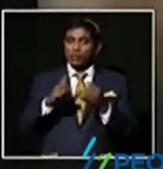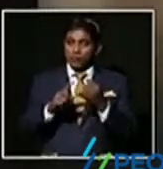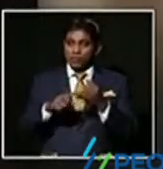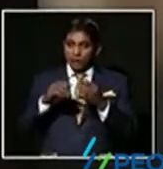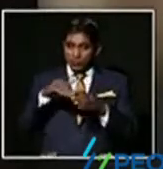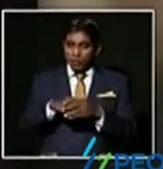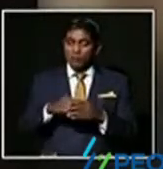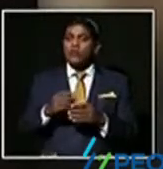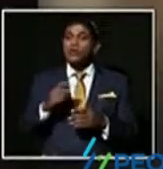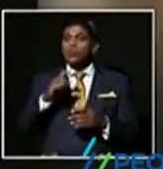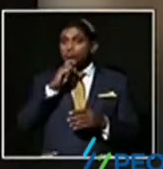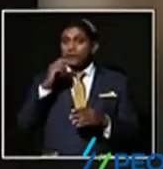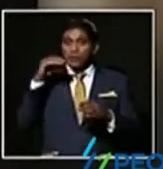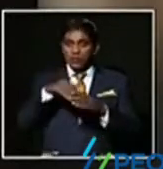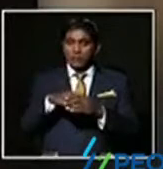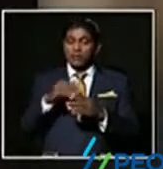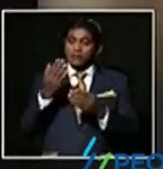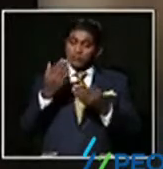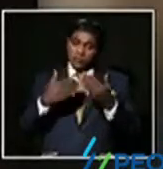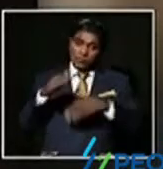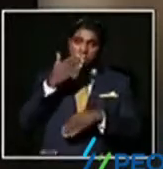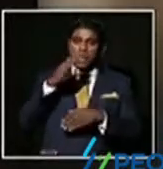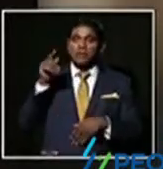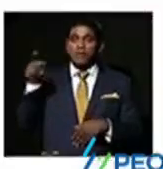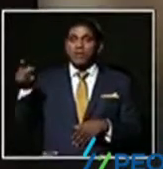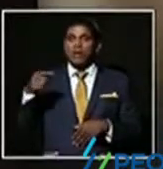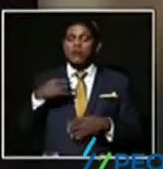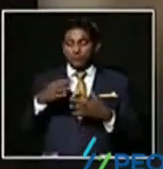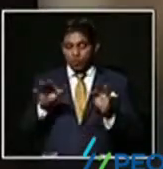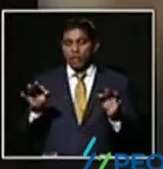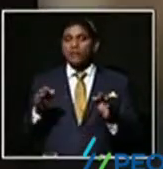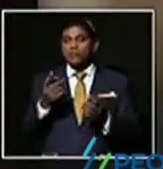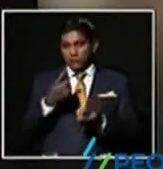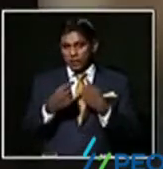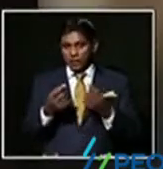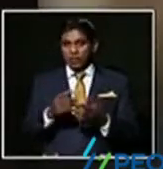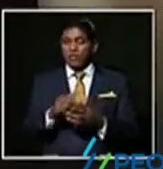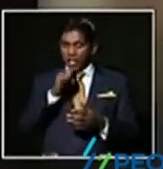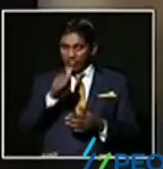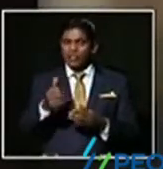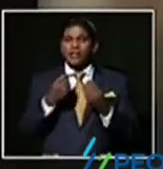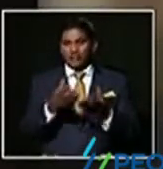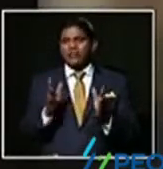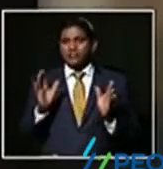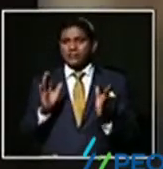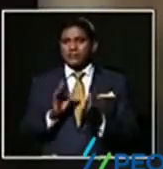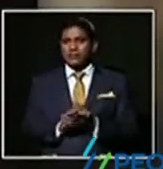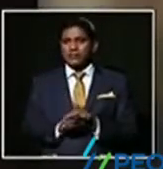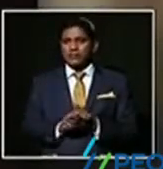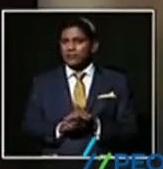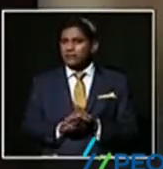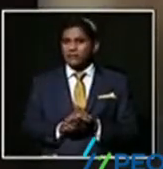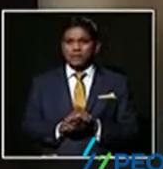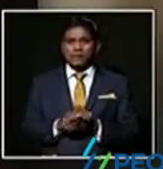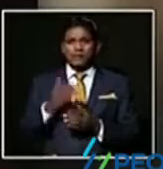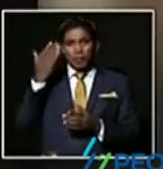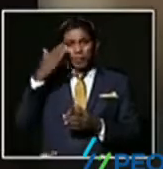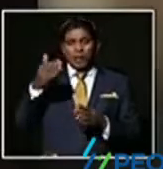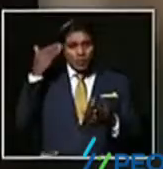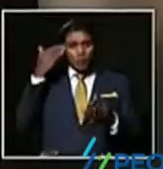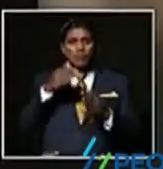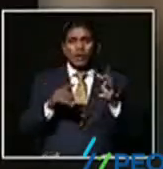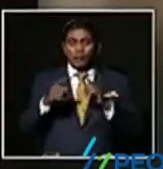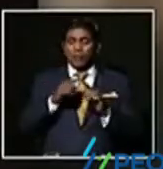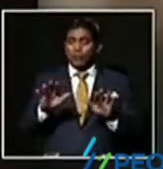අධිකරණ සම්බන්ධව තියෙන විද්වතුන් ඉන්නවා. ඒ කණ්ඩායමක් දාලා ස්වාධීන කරන්න කියන්නේ. ඉෂ්ට කරන්නේ කියලා ඉල්ලීම කරන්නේ. ඉතින් මේක මේක මරණය ගැන කතා කරනකොට මට හරි පුදුම